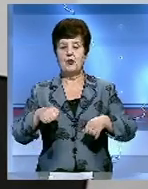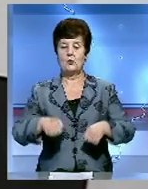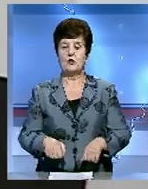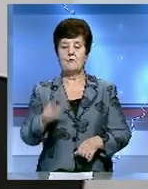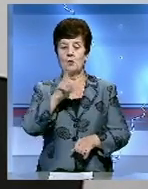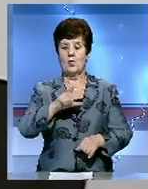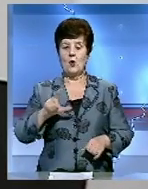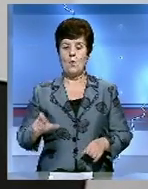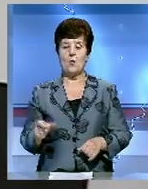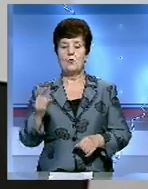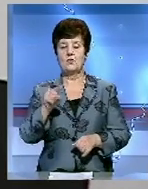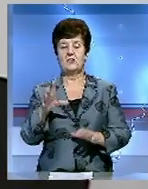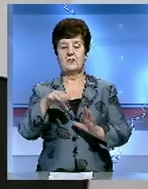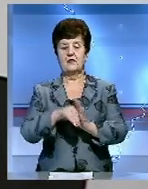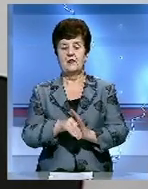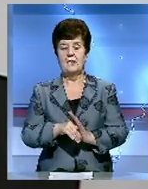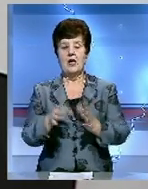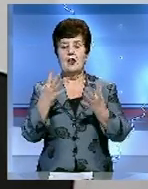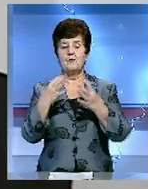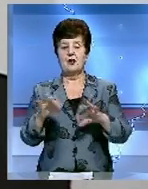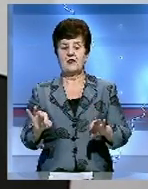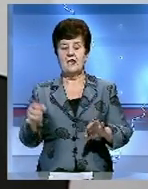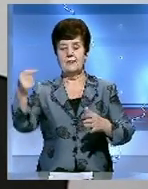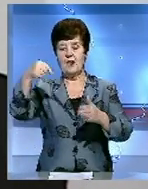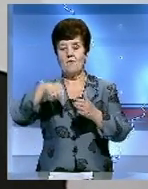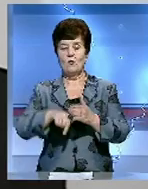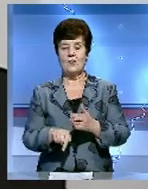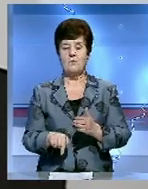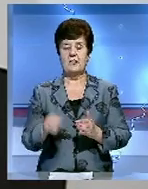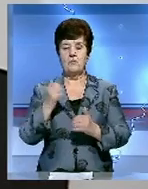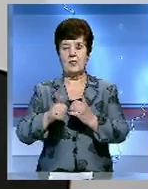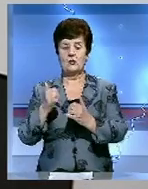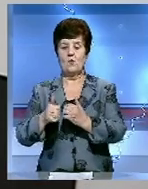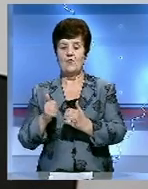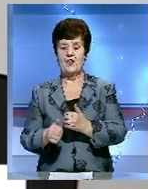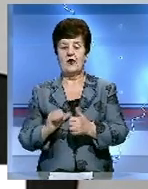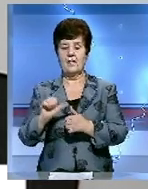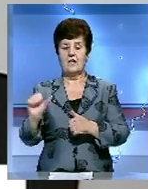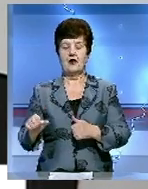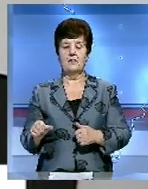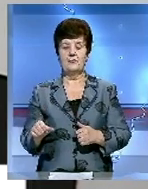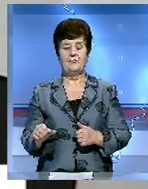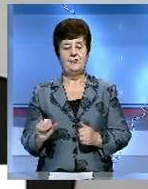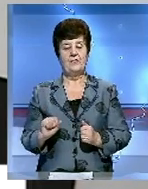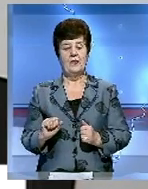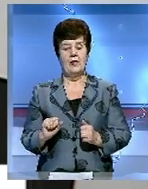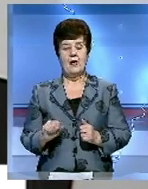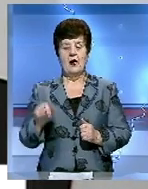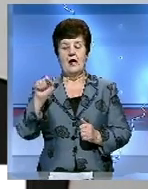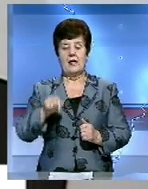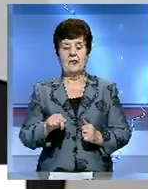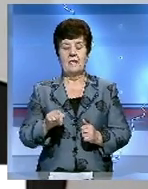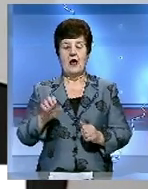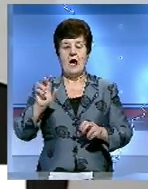și pentru libertățile fundamentale pentru fiecare persoană fără nicio distincție. În agenda de